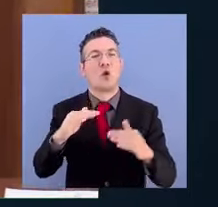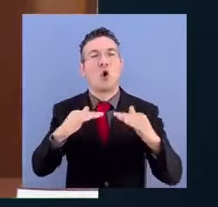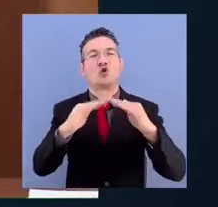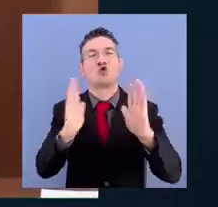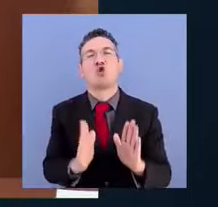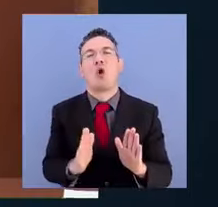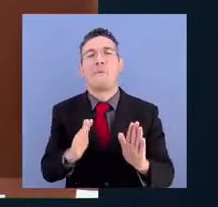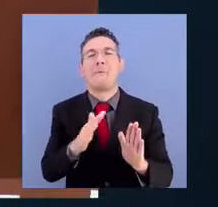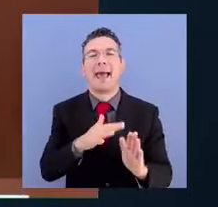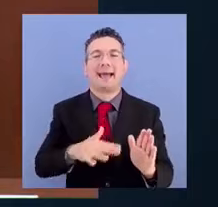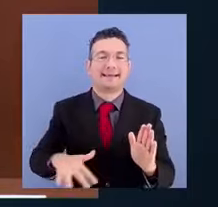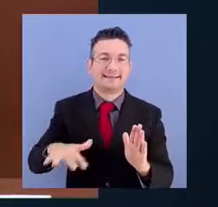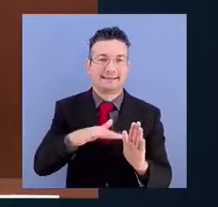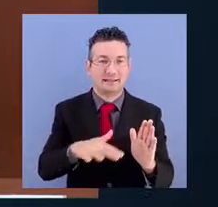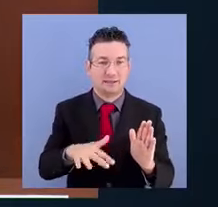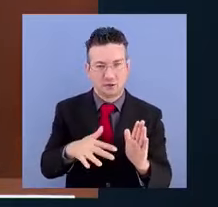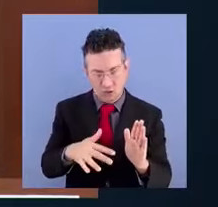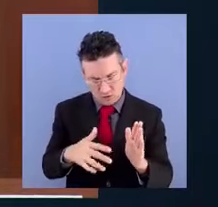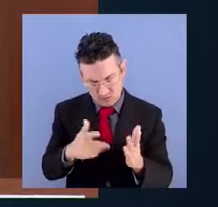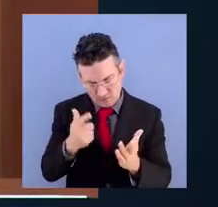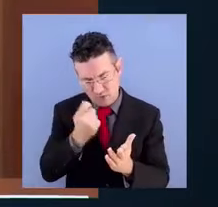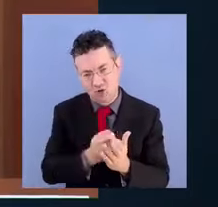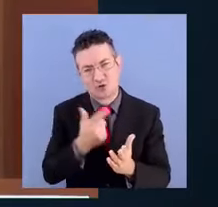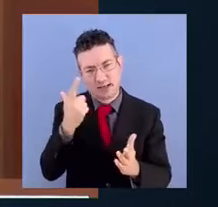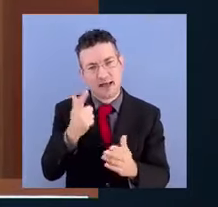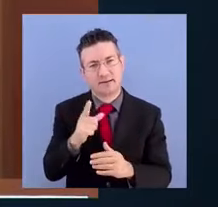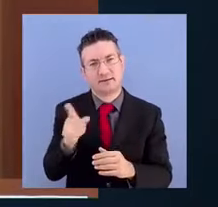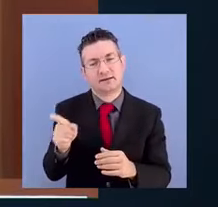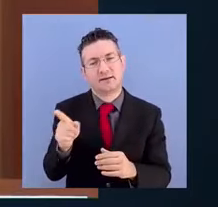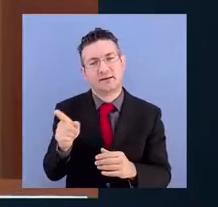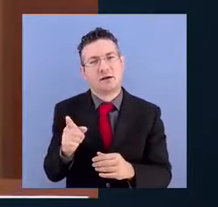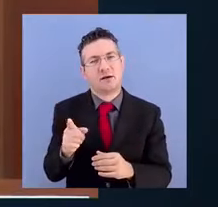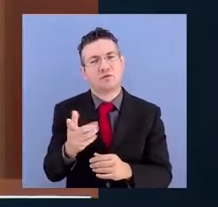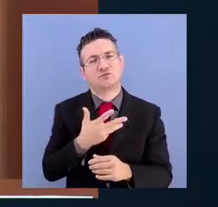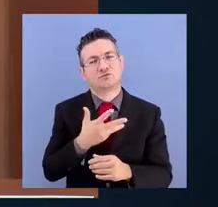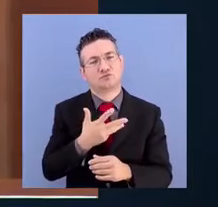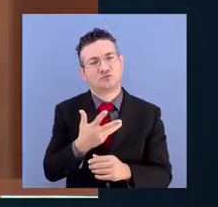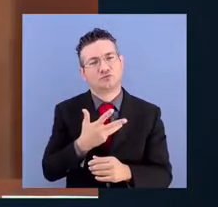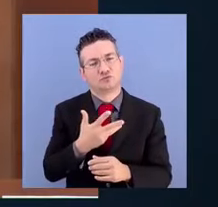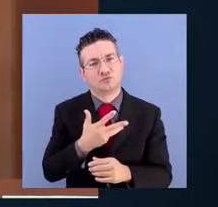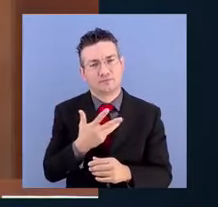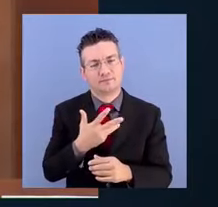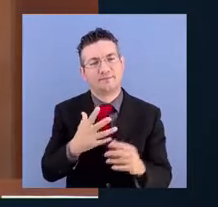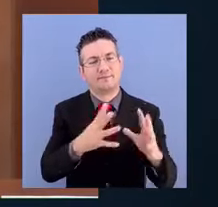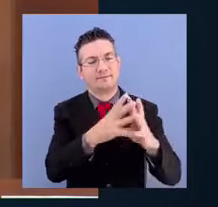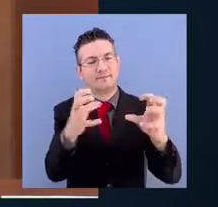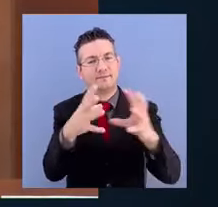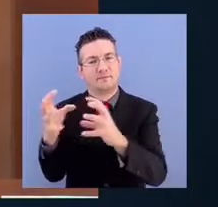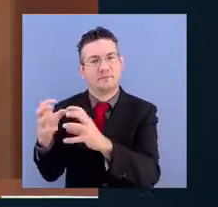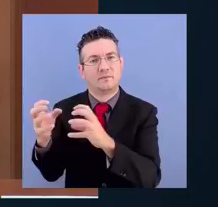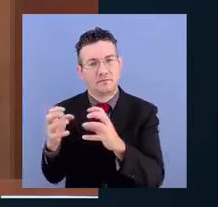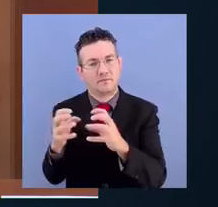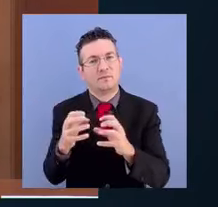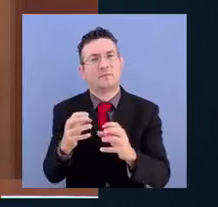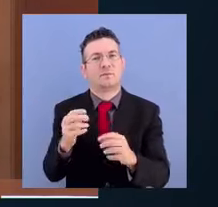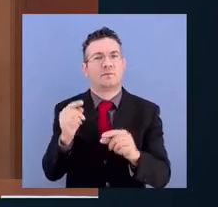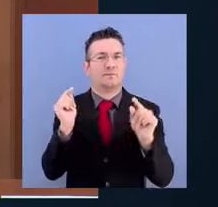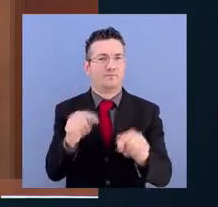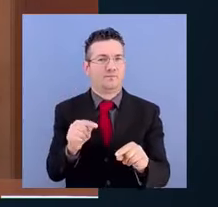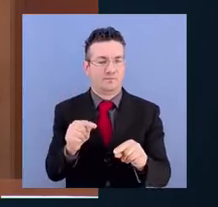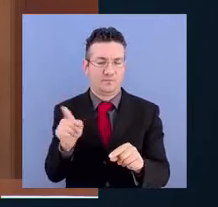quanto è importante la misura che in qualche modo punto in modo condiviso con le organizzazioni imprenditoriali e messi in campo e